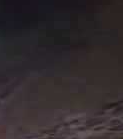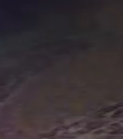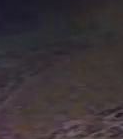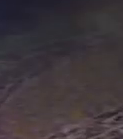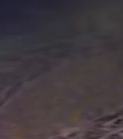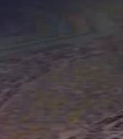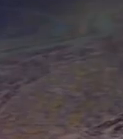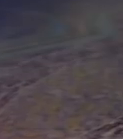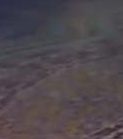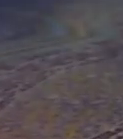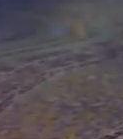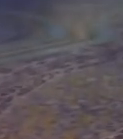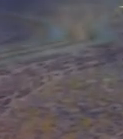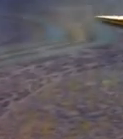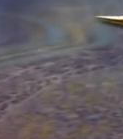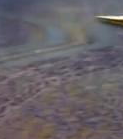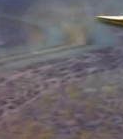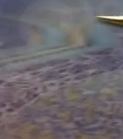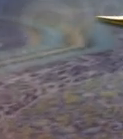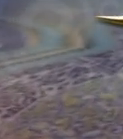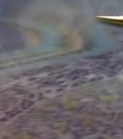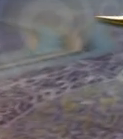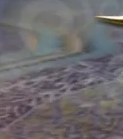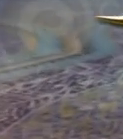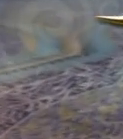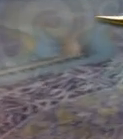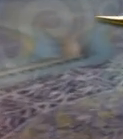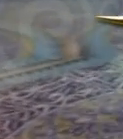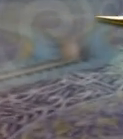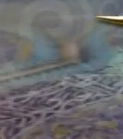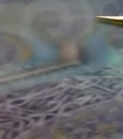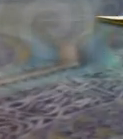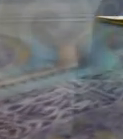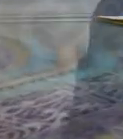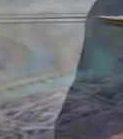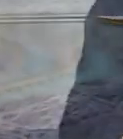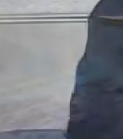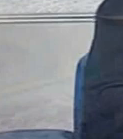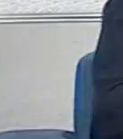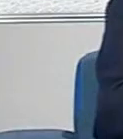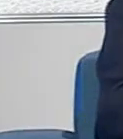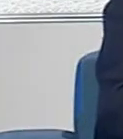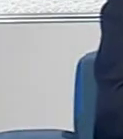الله، هلا سألوا إذا لم يعلموا؟